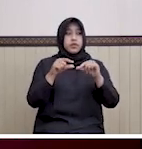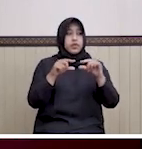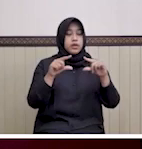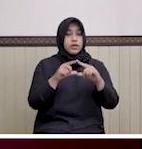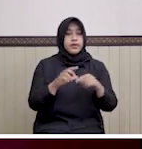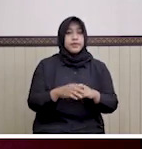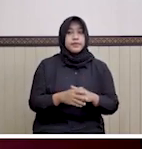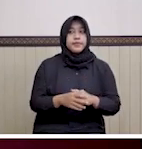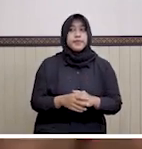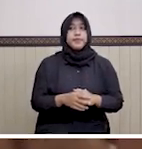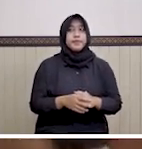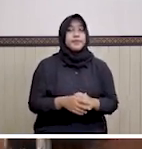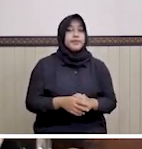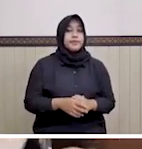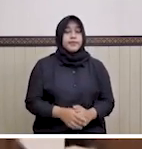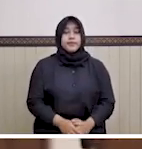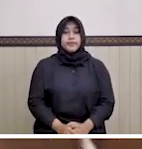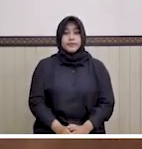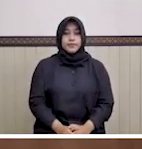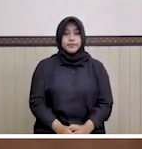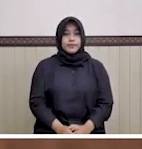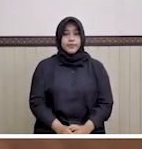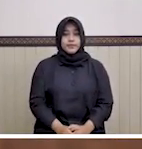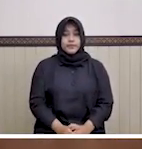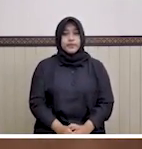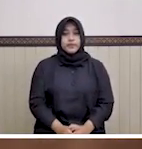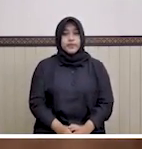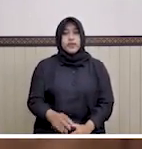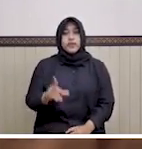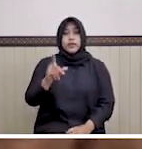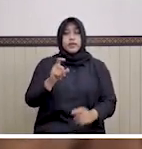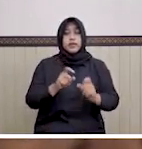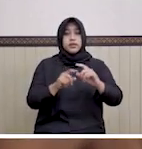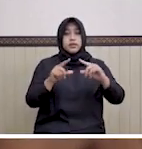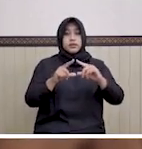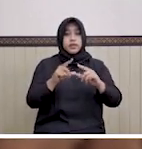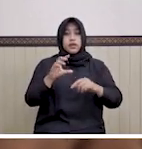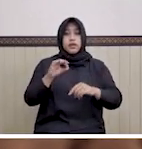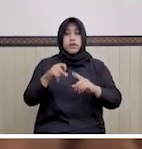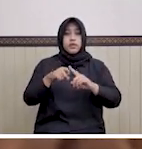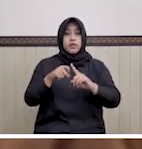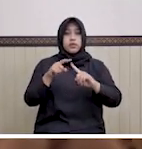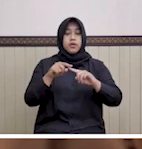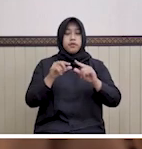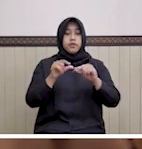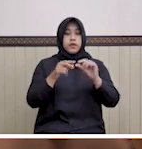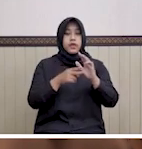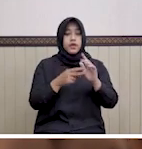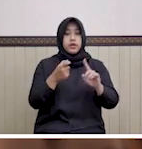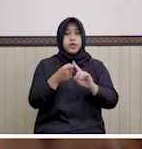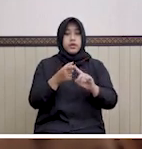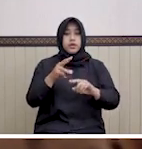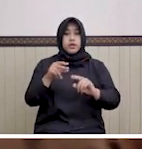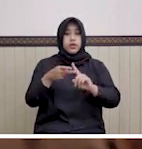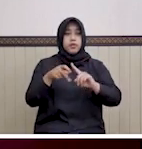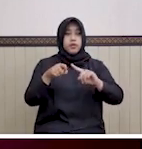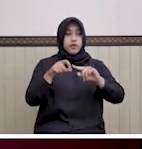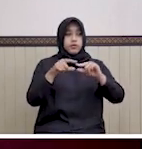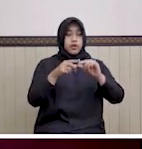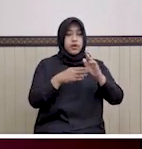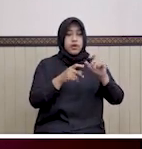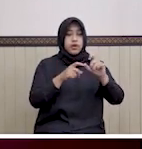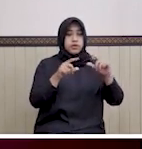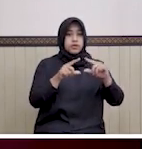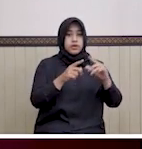Oiya alat kekasihnya kekuasaan Ini Mbak Lisa Oktavia dari Rizka Annisa women Crisis Center